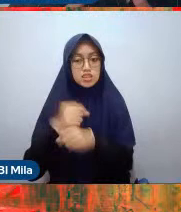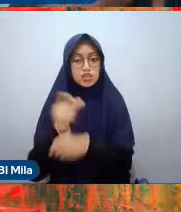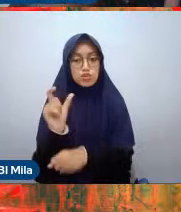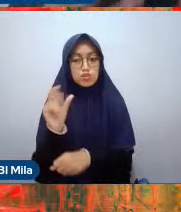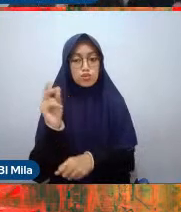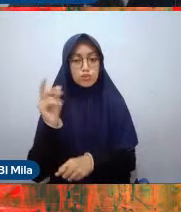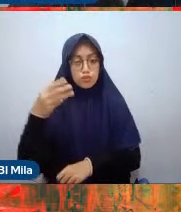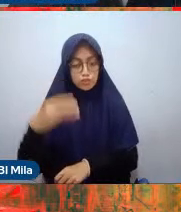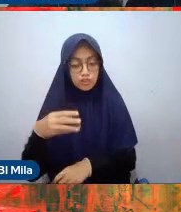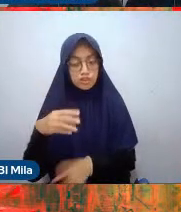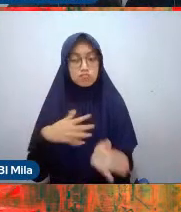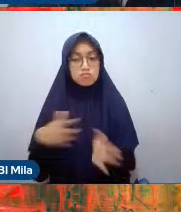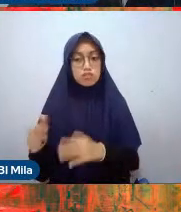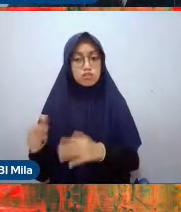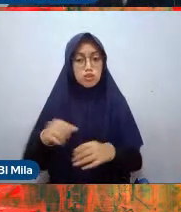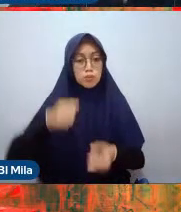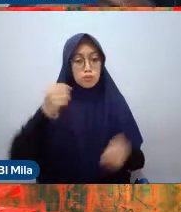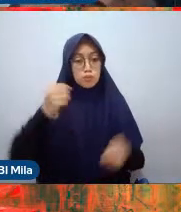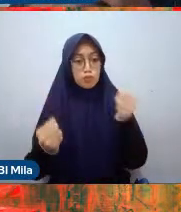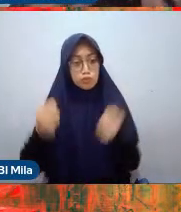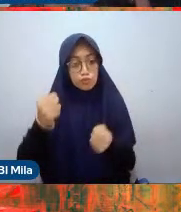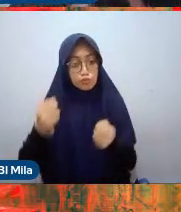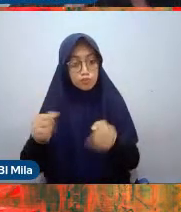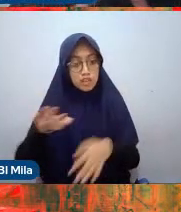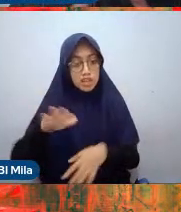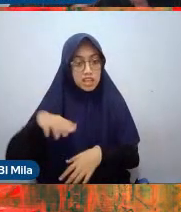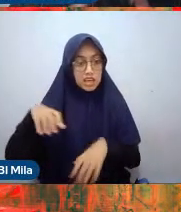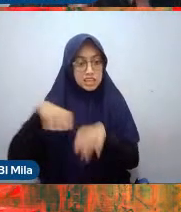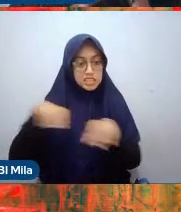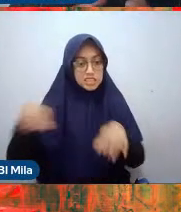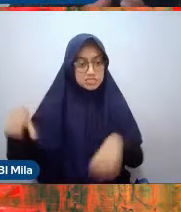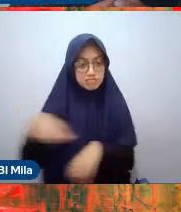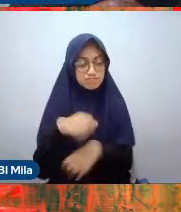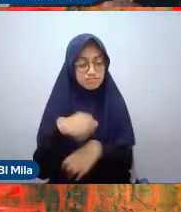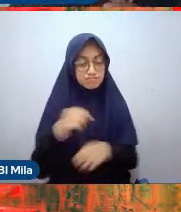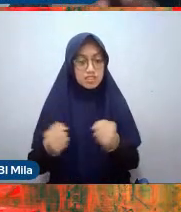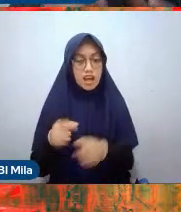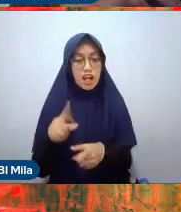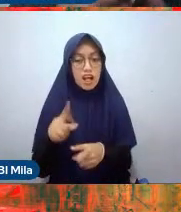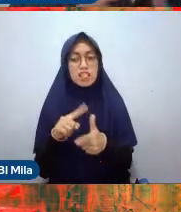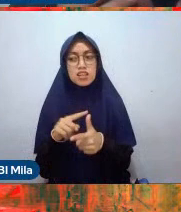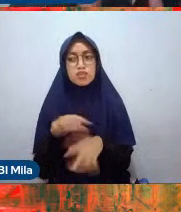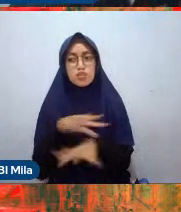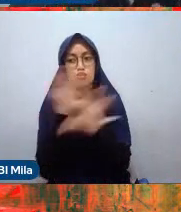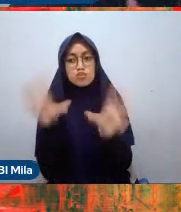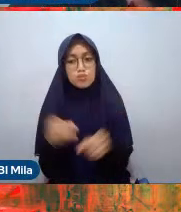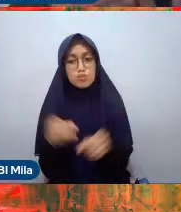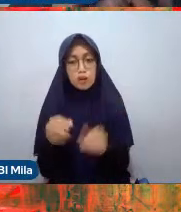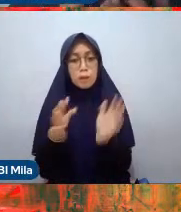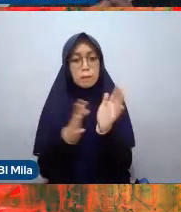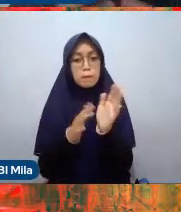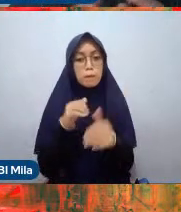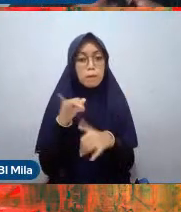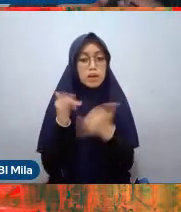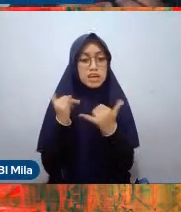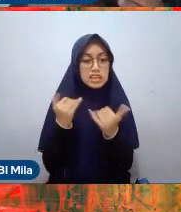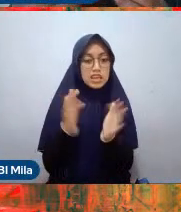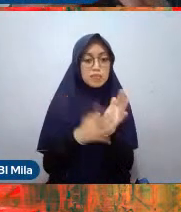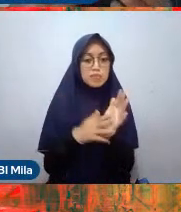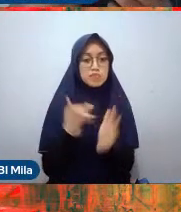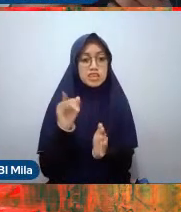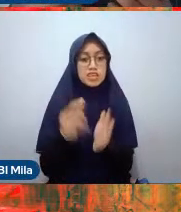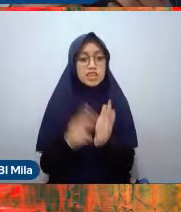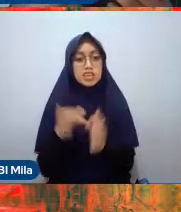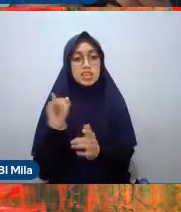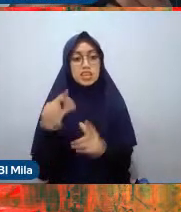Mobil-mobilan juga masuk bisa jadi boneka. Jadi intinya benda-benda atau miniatur-miniatur jadi boneka. Jadi intinya adalah benda-benda yang itu